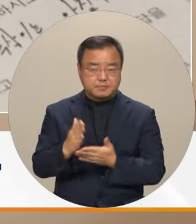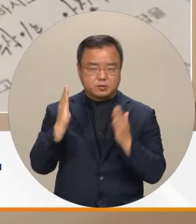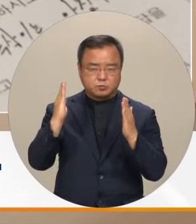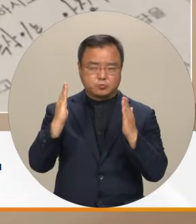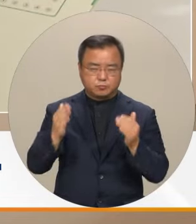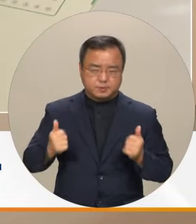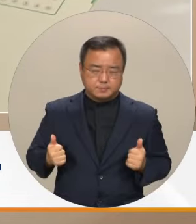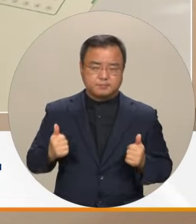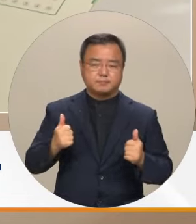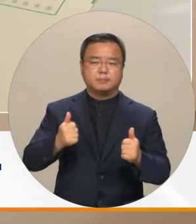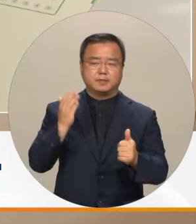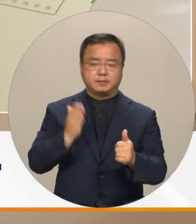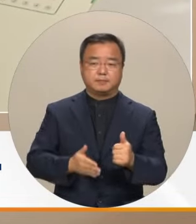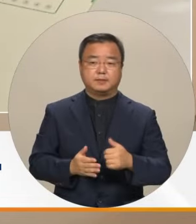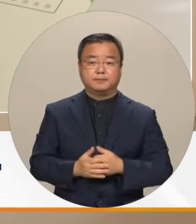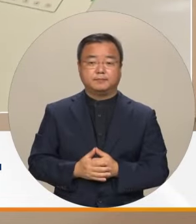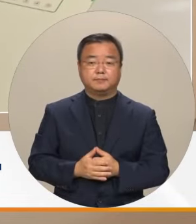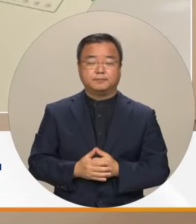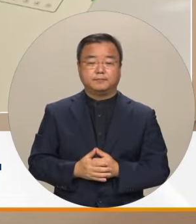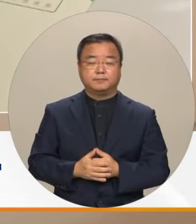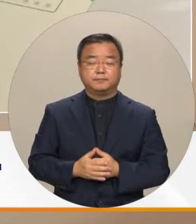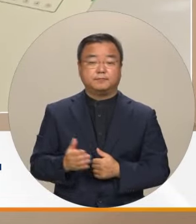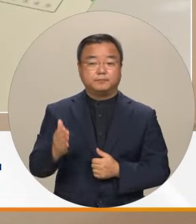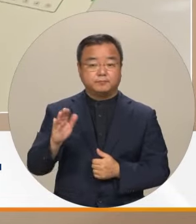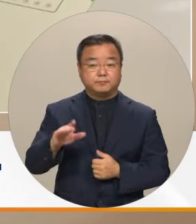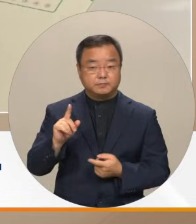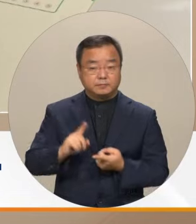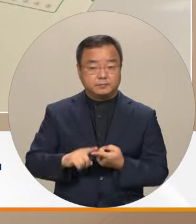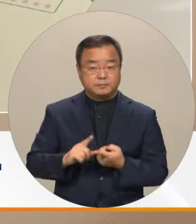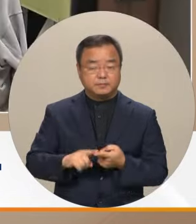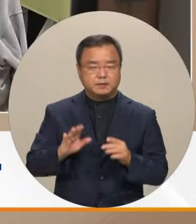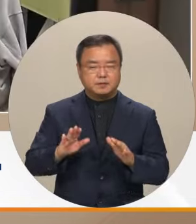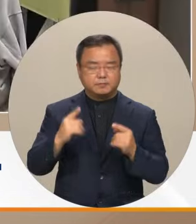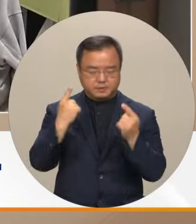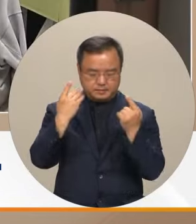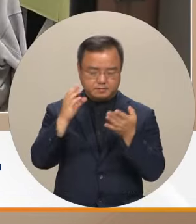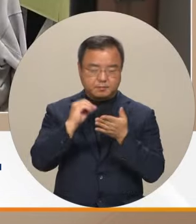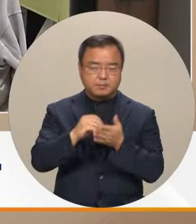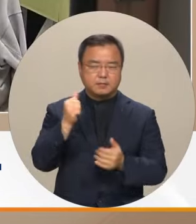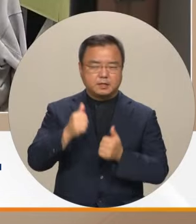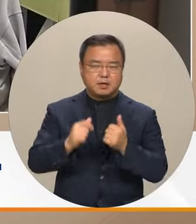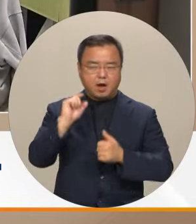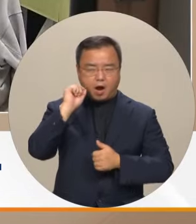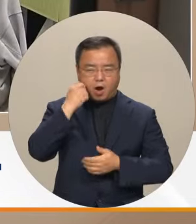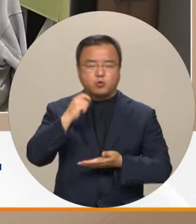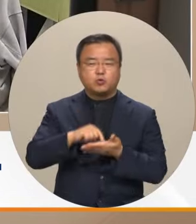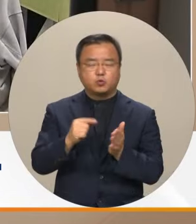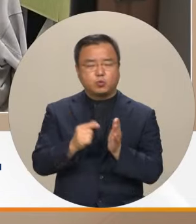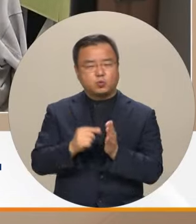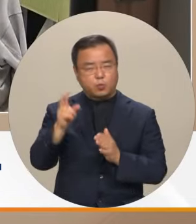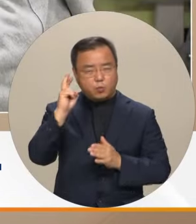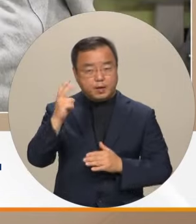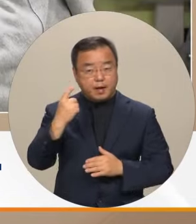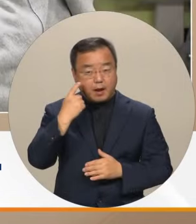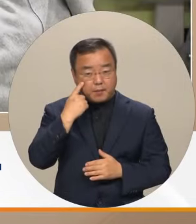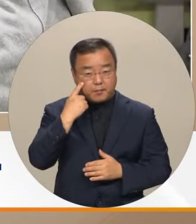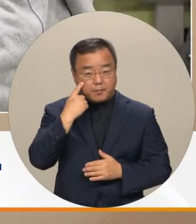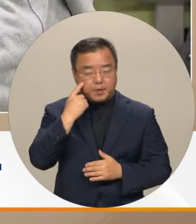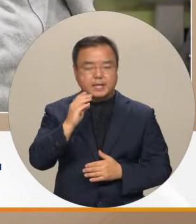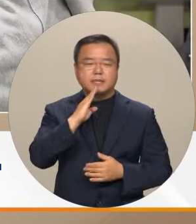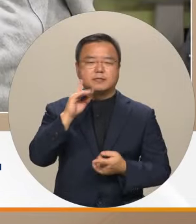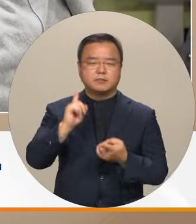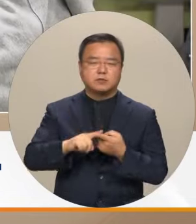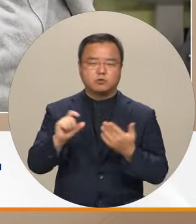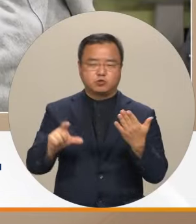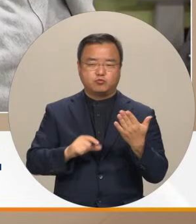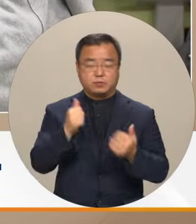나가면 될 거라고 생각합니다 자 그럼에도 불구하고 이번 수능의 난이도를 조심스럽게 예측해 본다면 당연히 9월